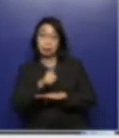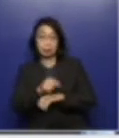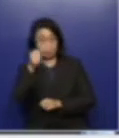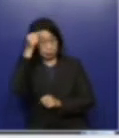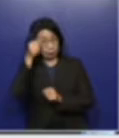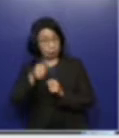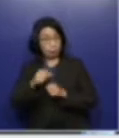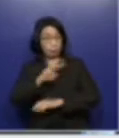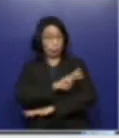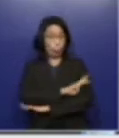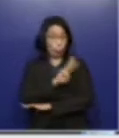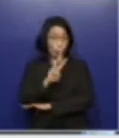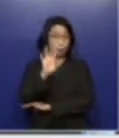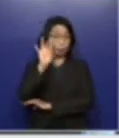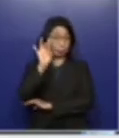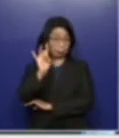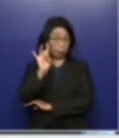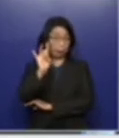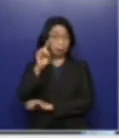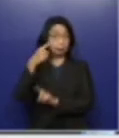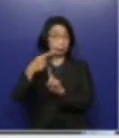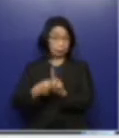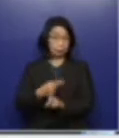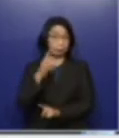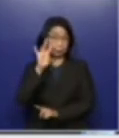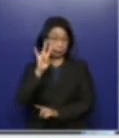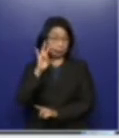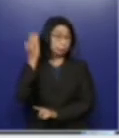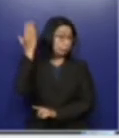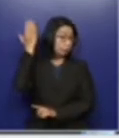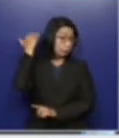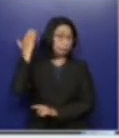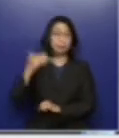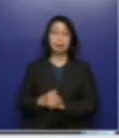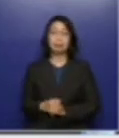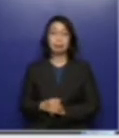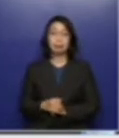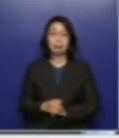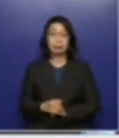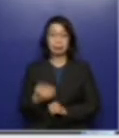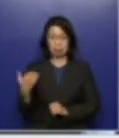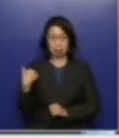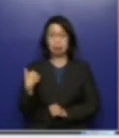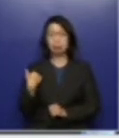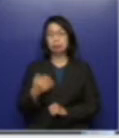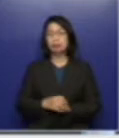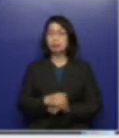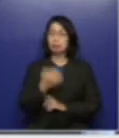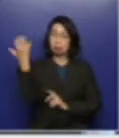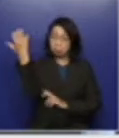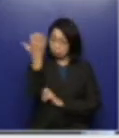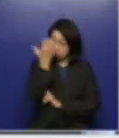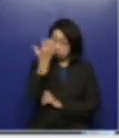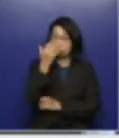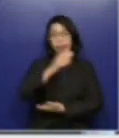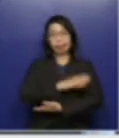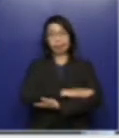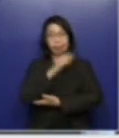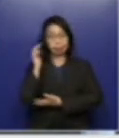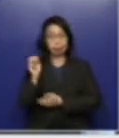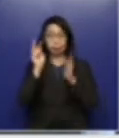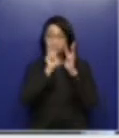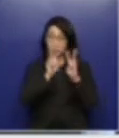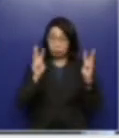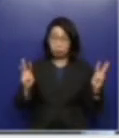ที่8กรกฎาคมที่ผ่านมาสื่อกระแสหลักนะครับสื่อทุกกระแส